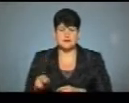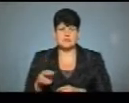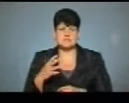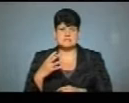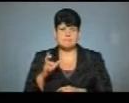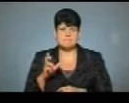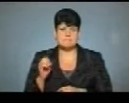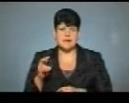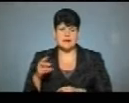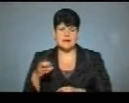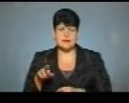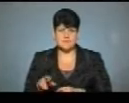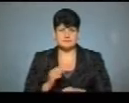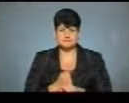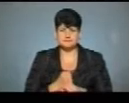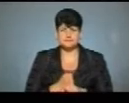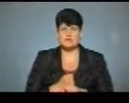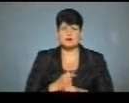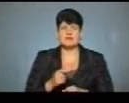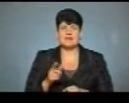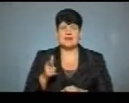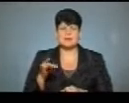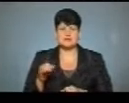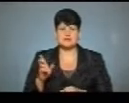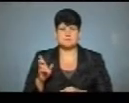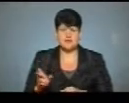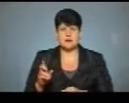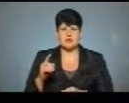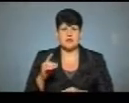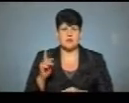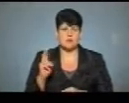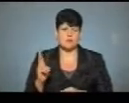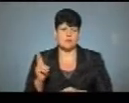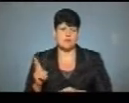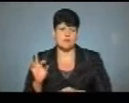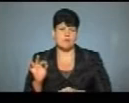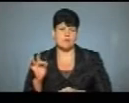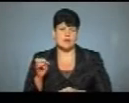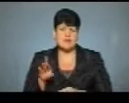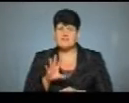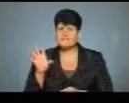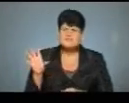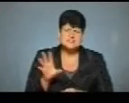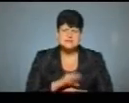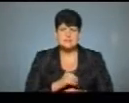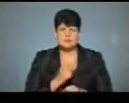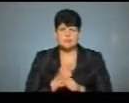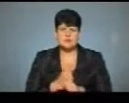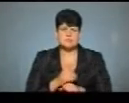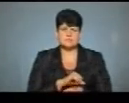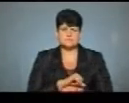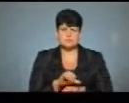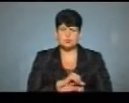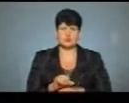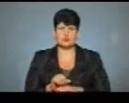Бельгії. Вакцина гепатиту Б, виробництво Кореї. Тобто всі вакцини імпортні, які акредитовані і в